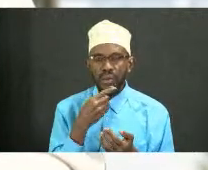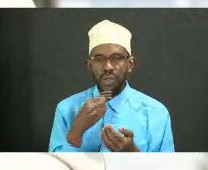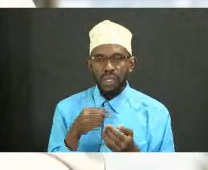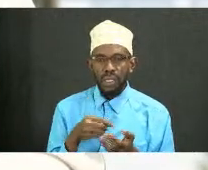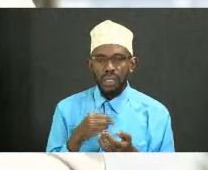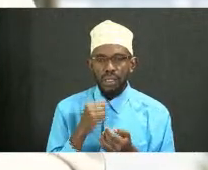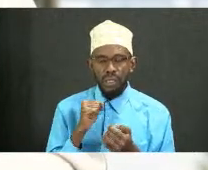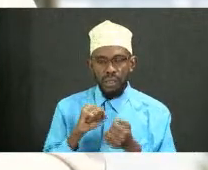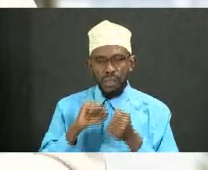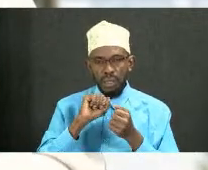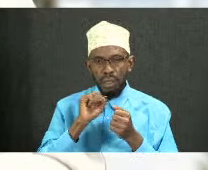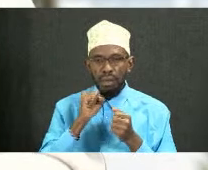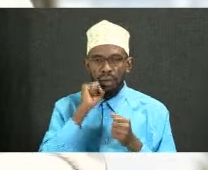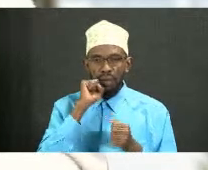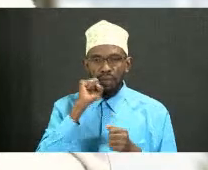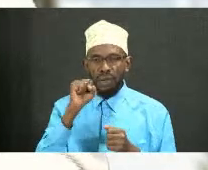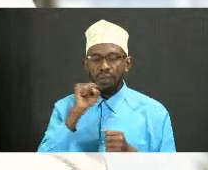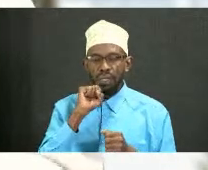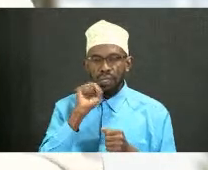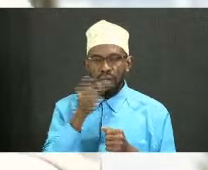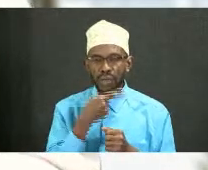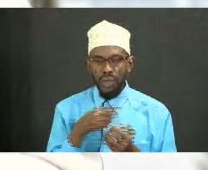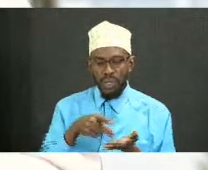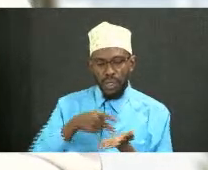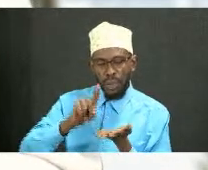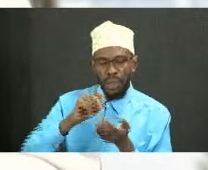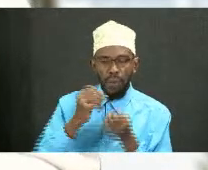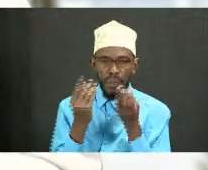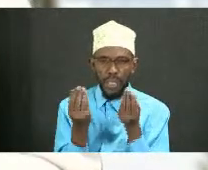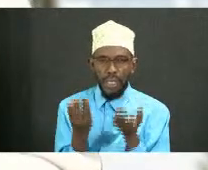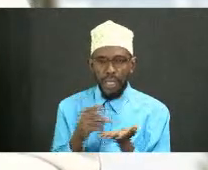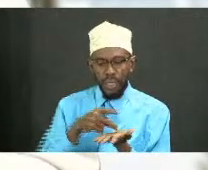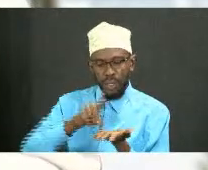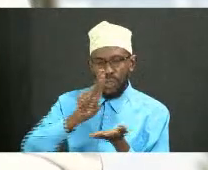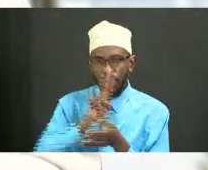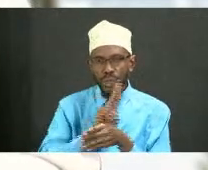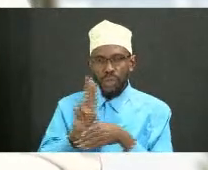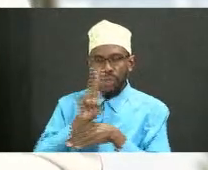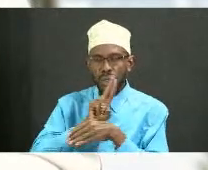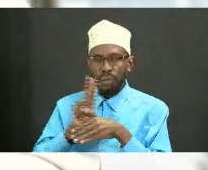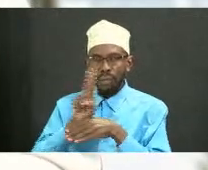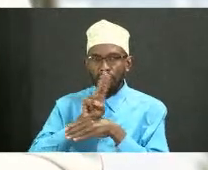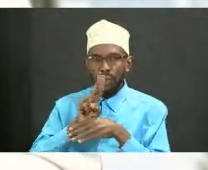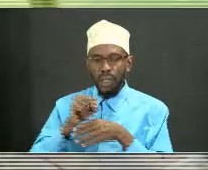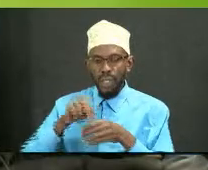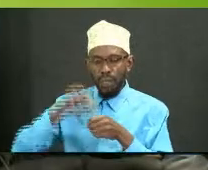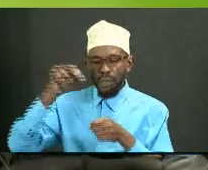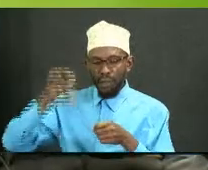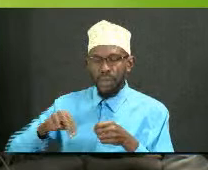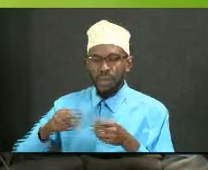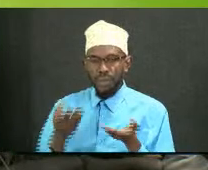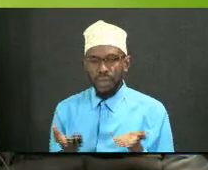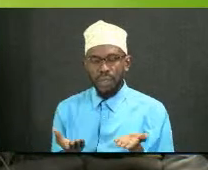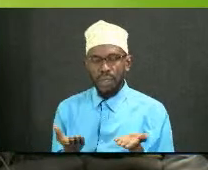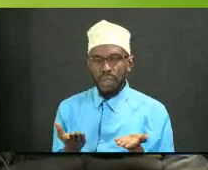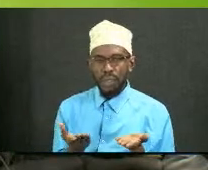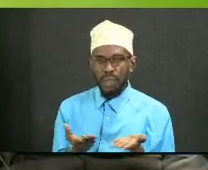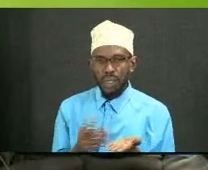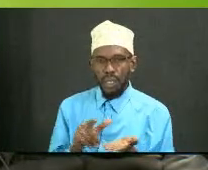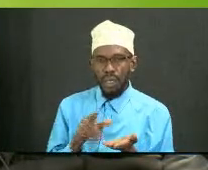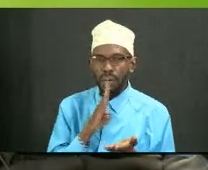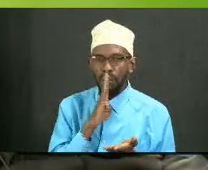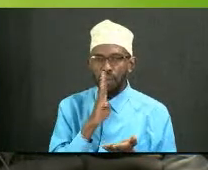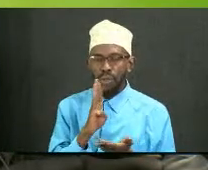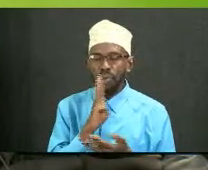akilipa 500 miaka mingapi atatumia kulipa furniture? Na pengine mtu anaweza jitoa vipi katika mzongo huu wa